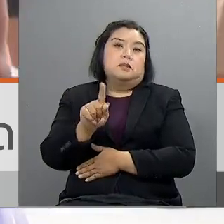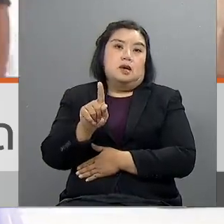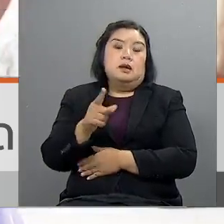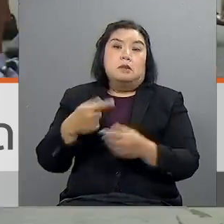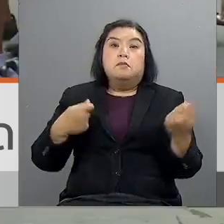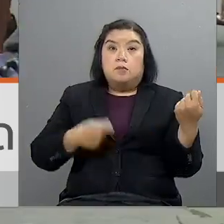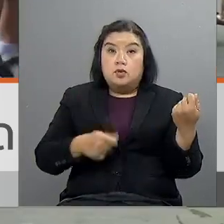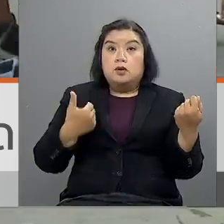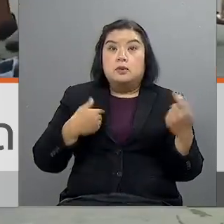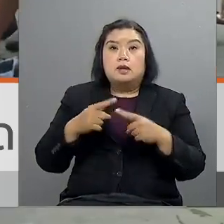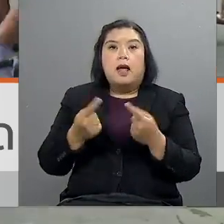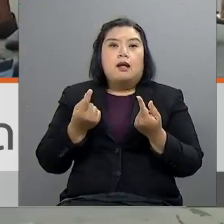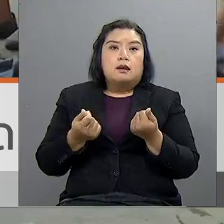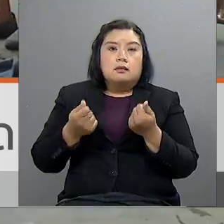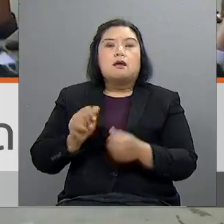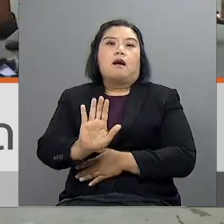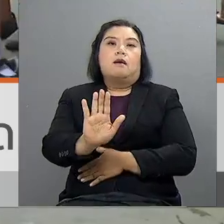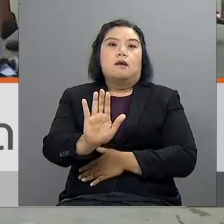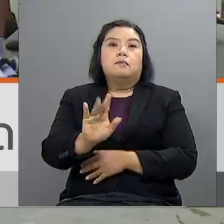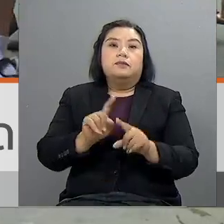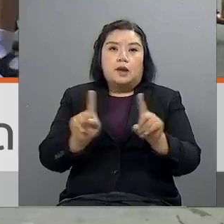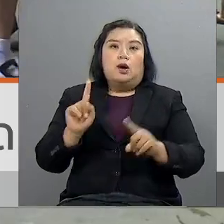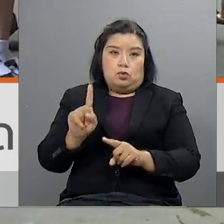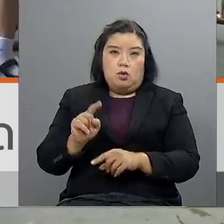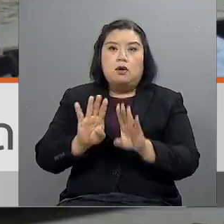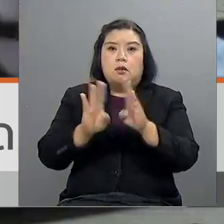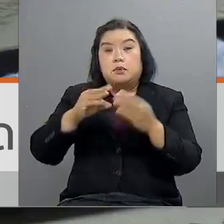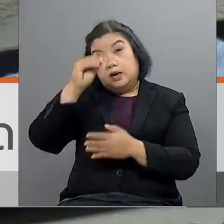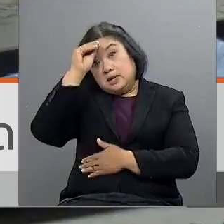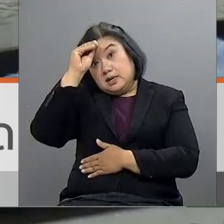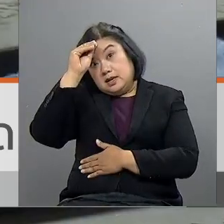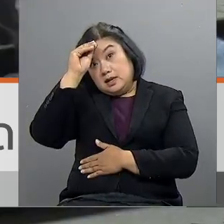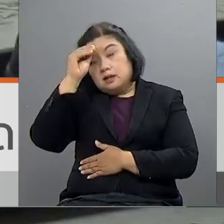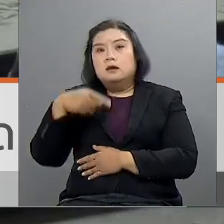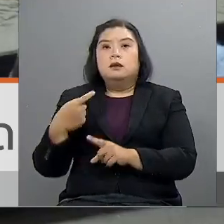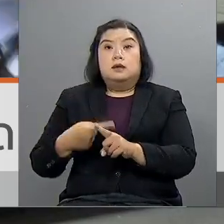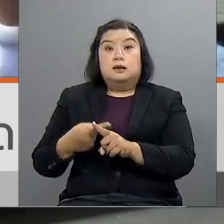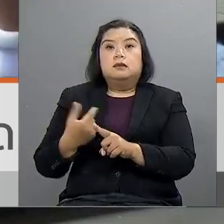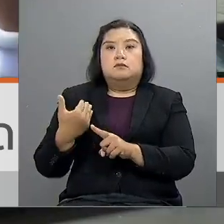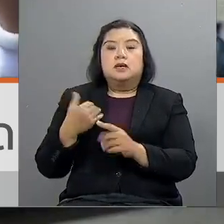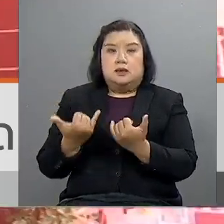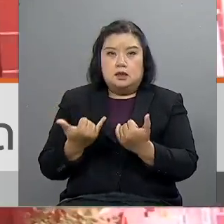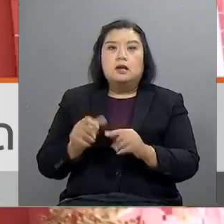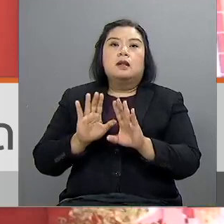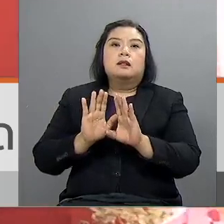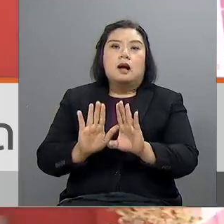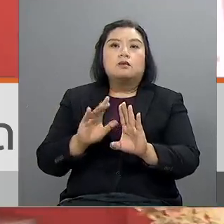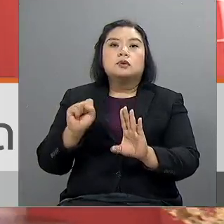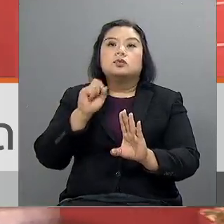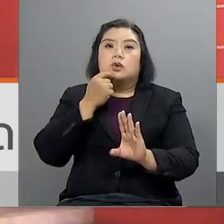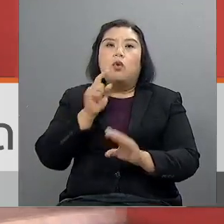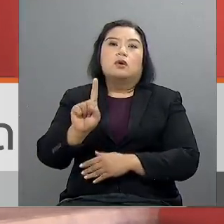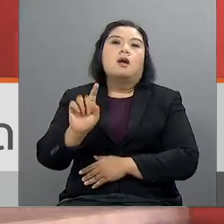การเต้นรำพร้อมทั้งเสนอให้เปิดการเรียนการสอนถ้าทุกพื้นที่ยกเว้นจังหวัดสมุทรสาครครับส่วน